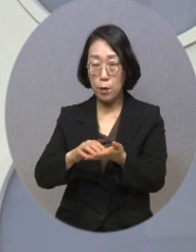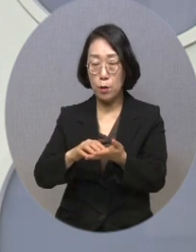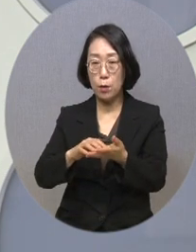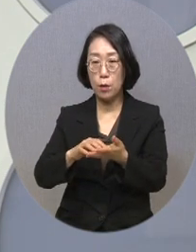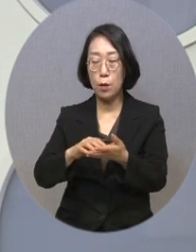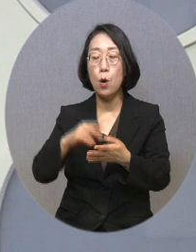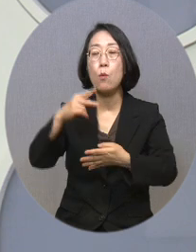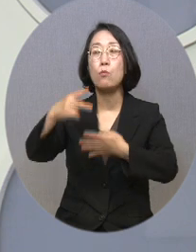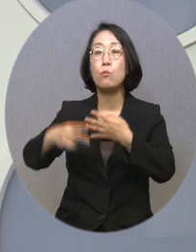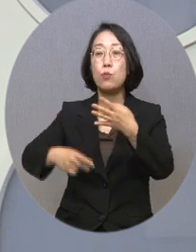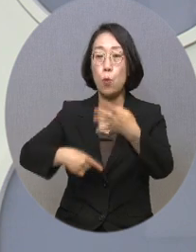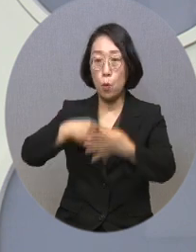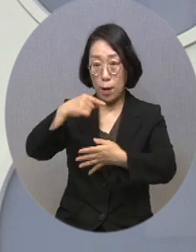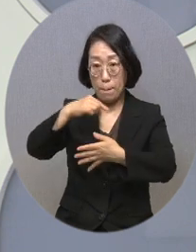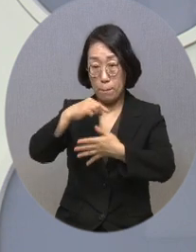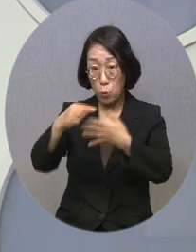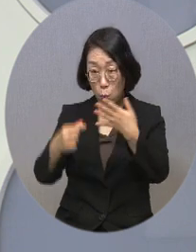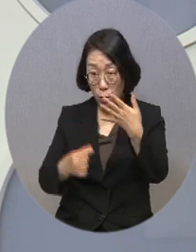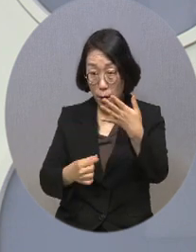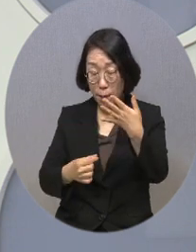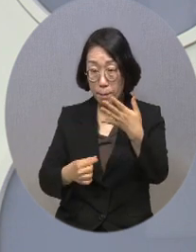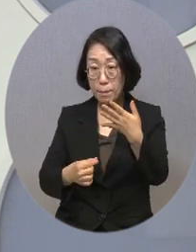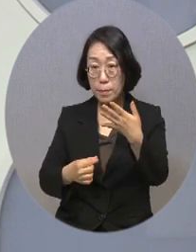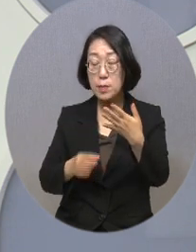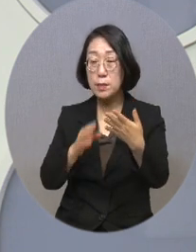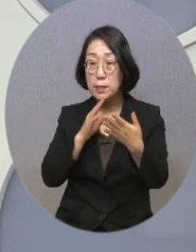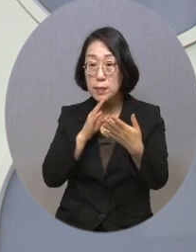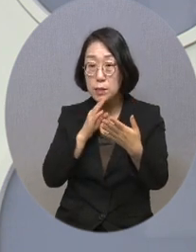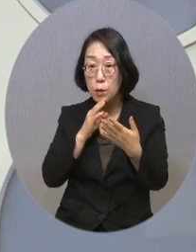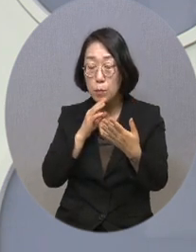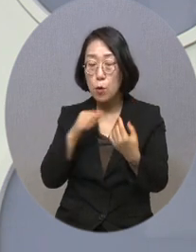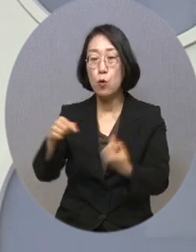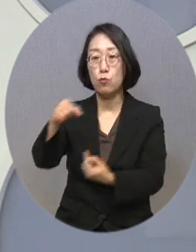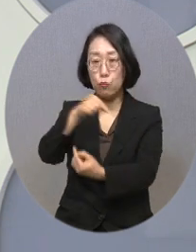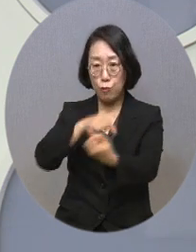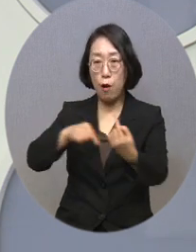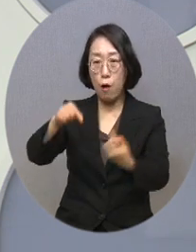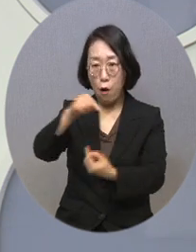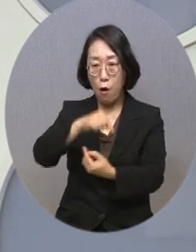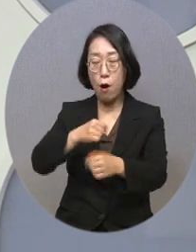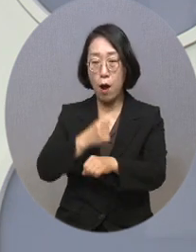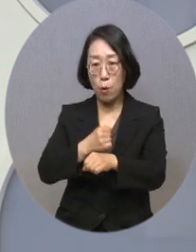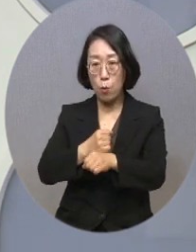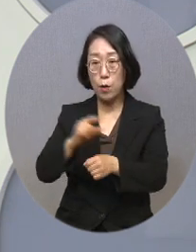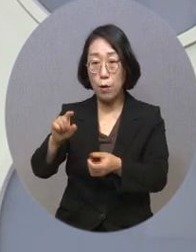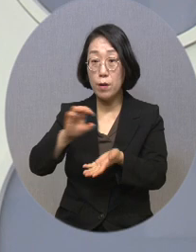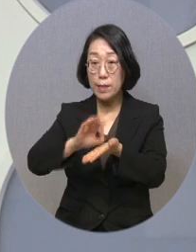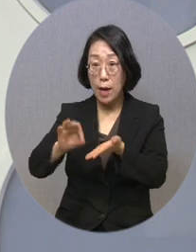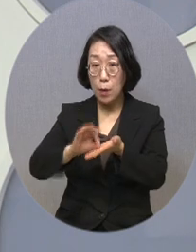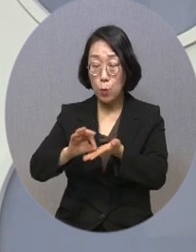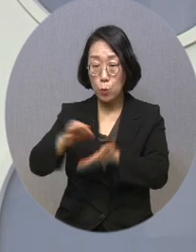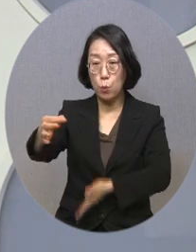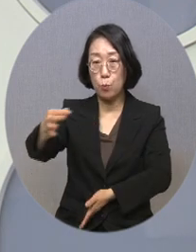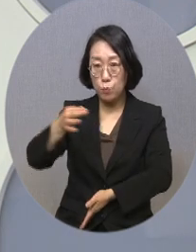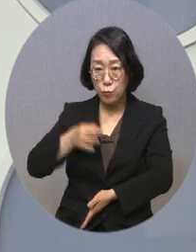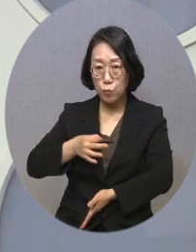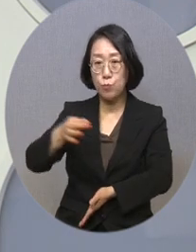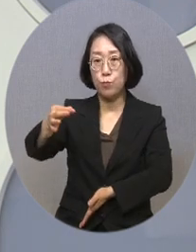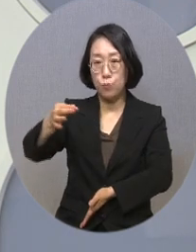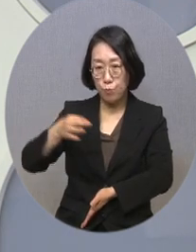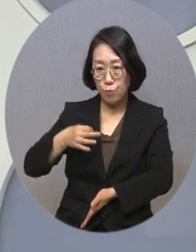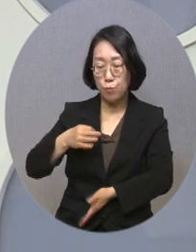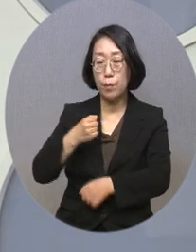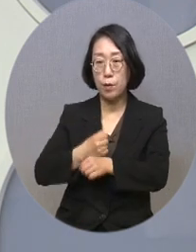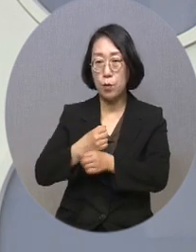프로그램을 직접 운영을 하고 이러면서 그것 프로그램에 대한 그러한 수수료를 받는